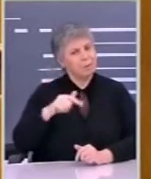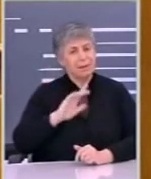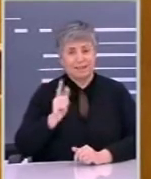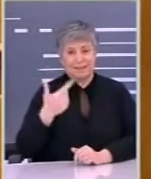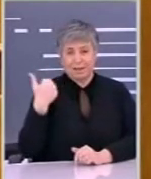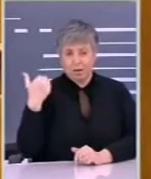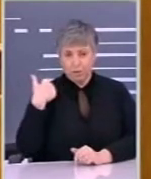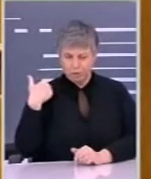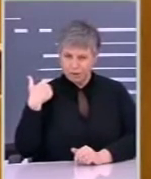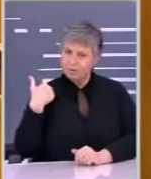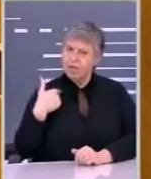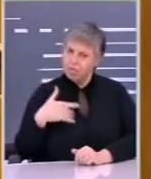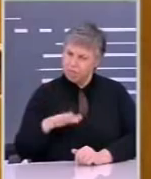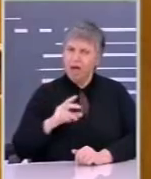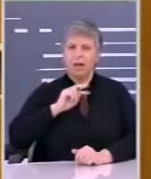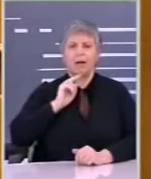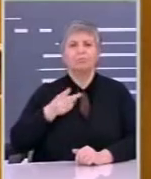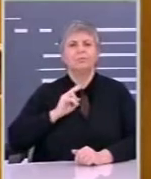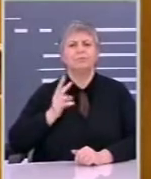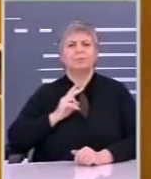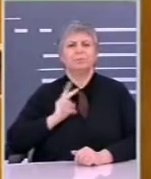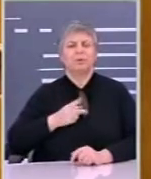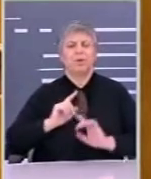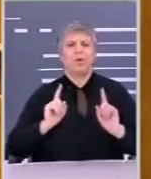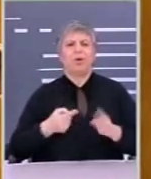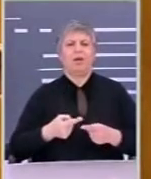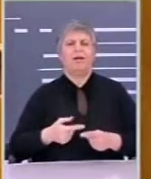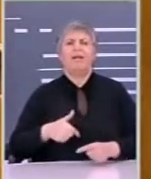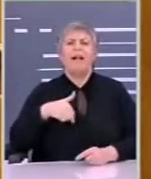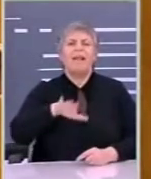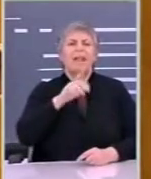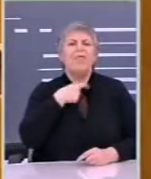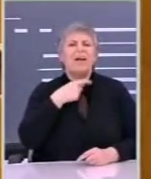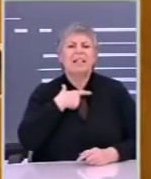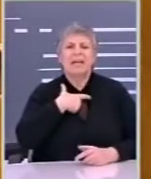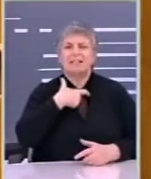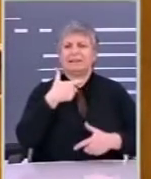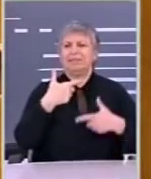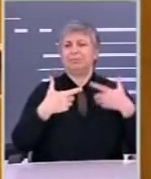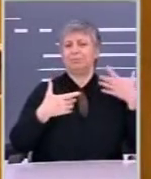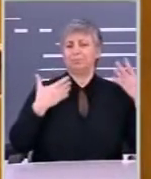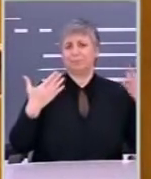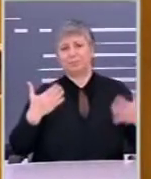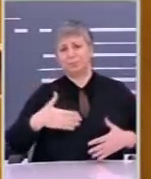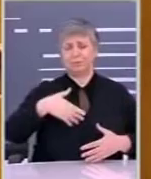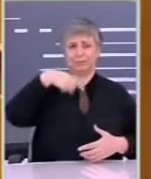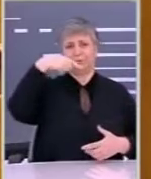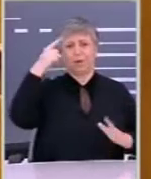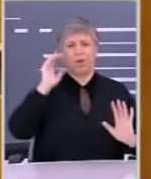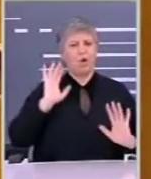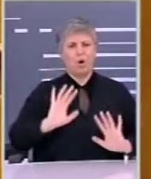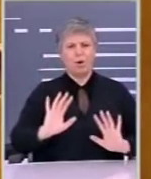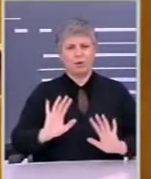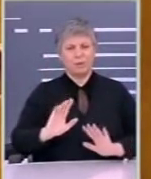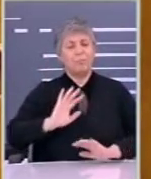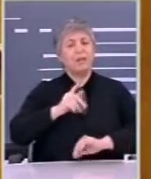απαντηθούνε. Άλλωστε, σε πάρα πολλές περιπτώσεις, χωρίς φωνές, χωρίς κορώνες, γίνεται μια συστηματική δουλειά από την παρούσα